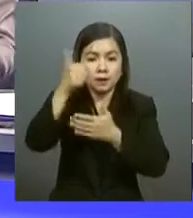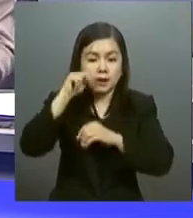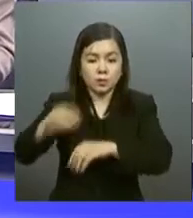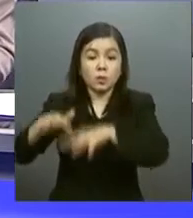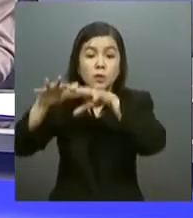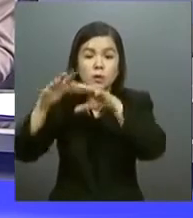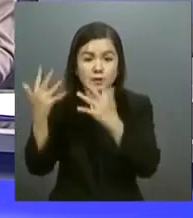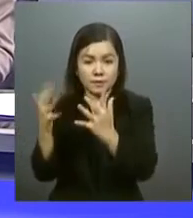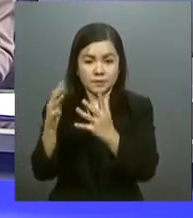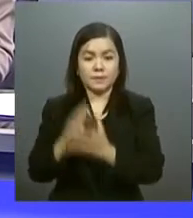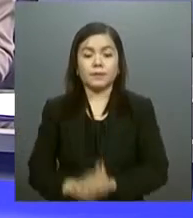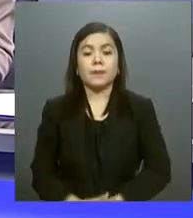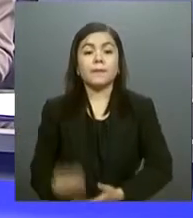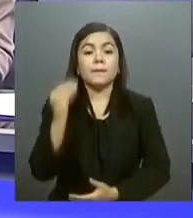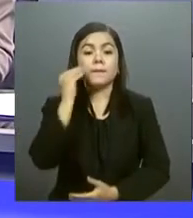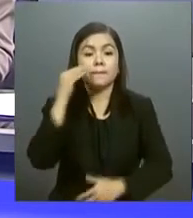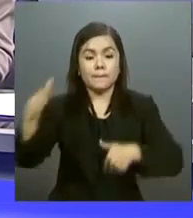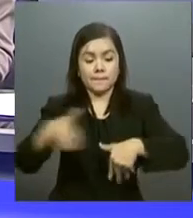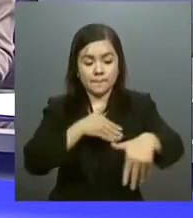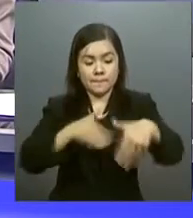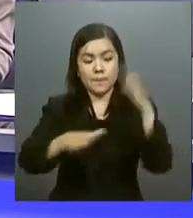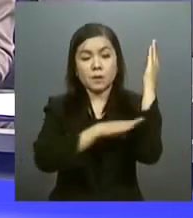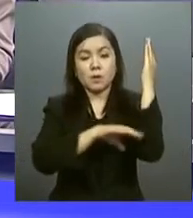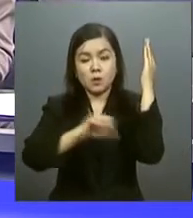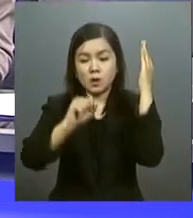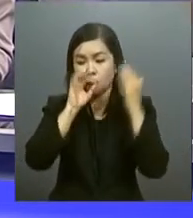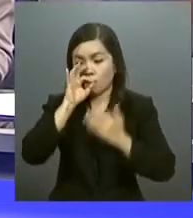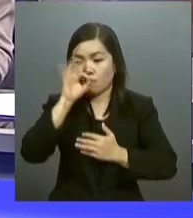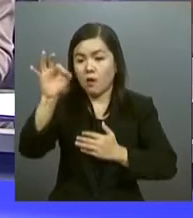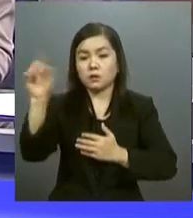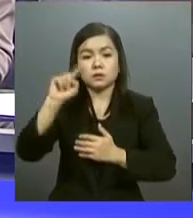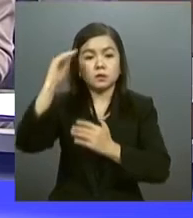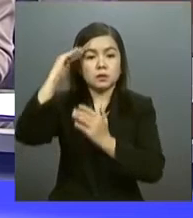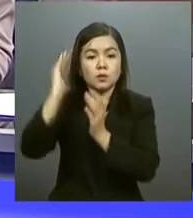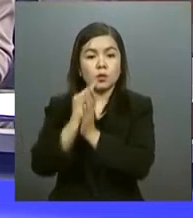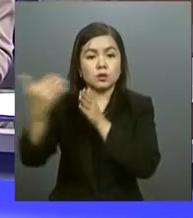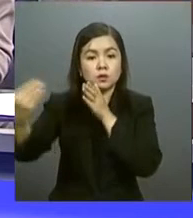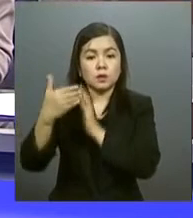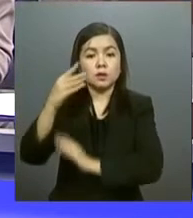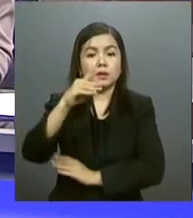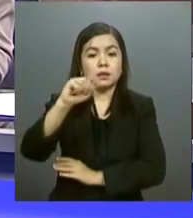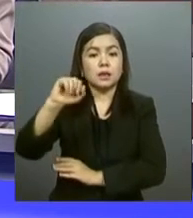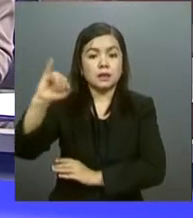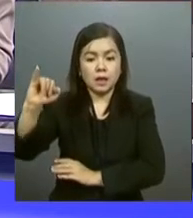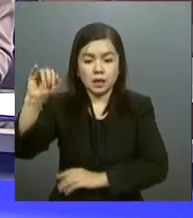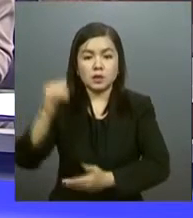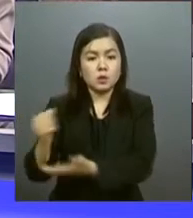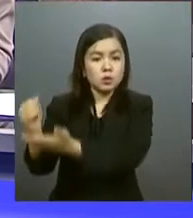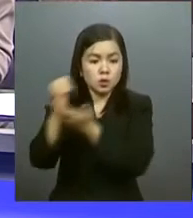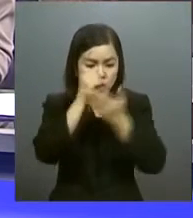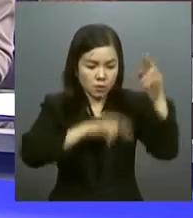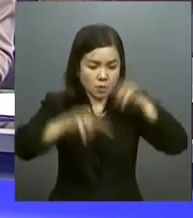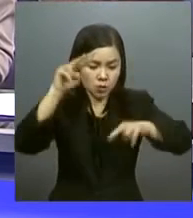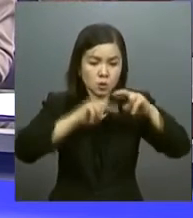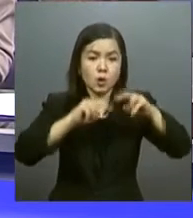ชาวบ้านชุมชนเตาอิฐจังหวัดสงขลาค่ะเข้าร้องเรียนกับกรมสอบสวนคดีพิเศษหรือ DSIให้ตรวจสอบวัดอุทัยธารามออก